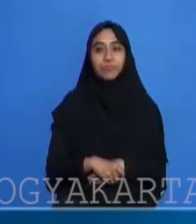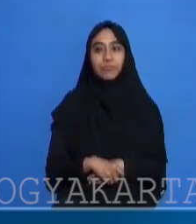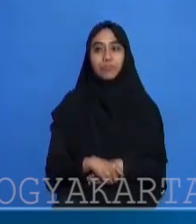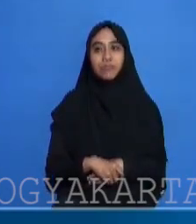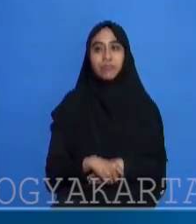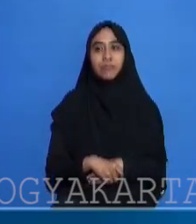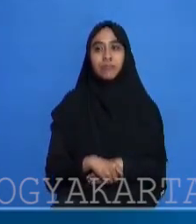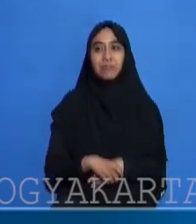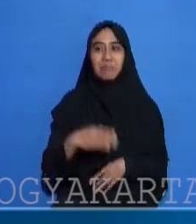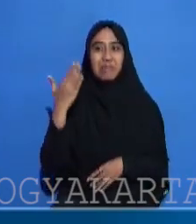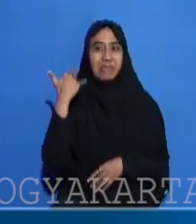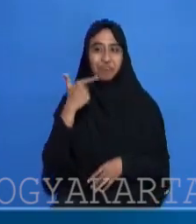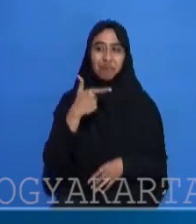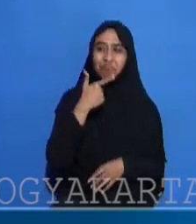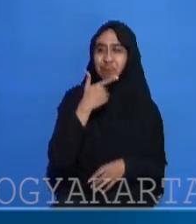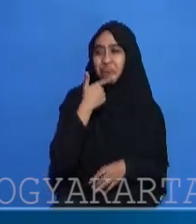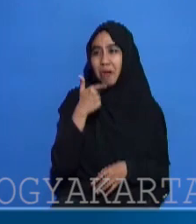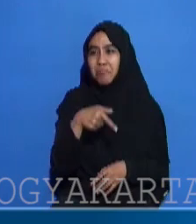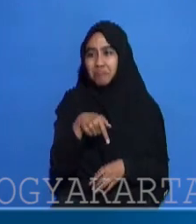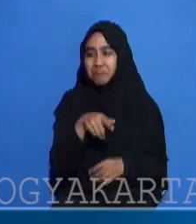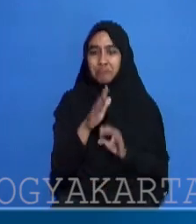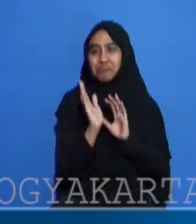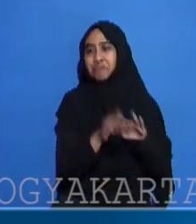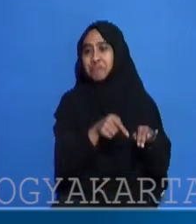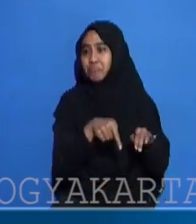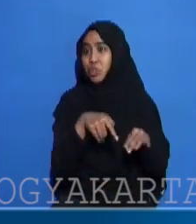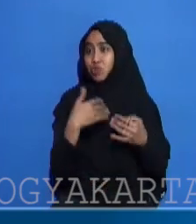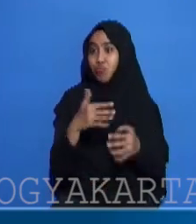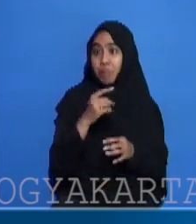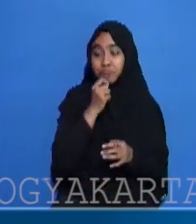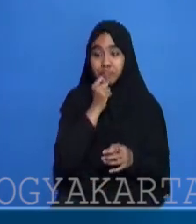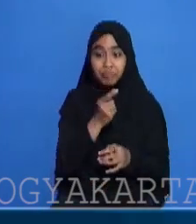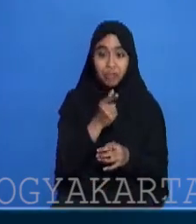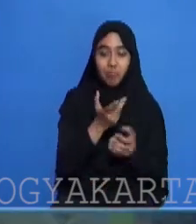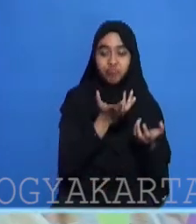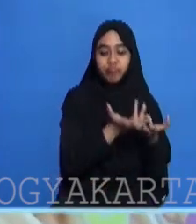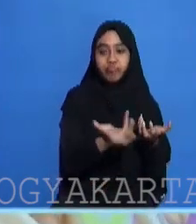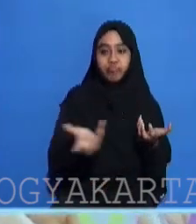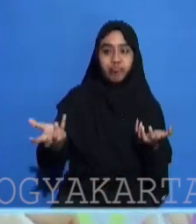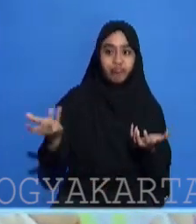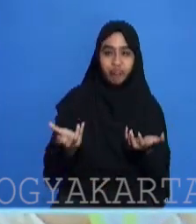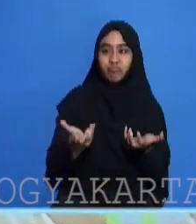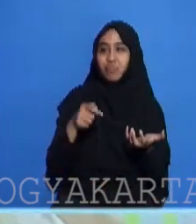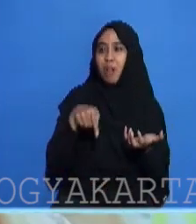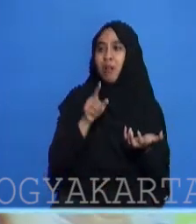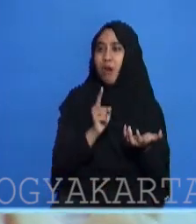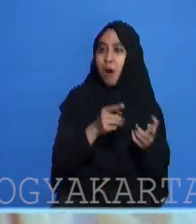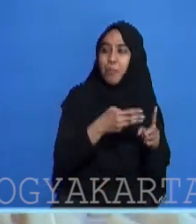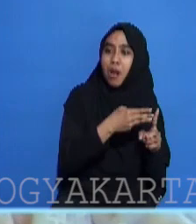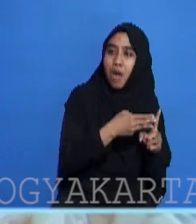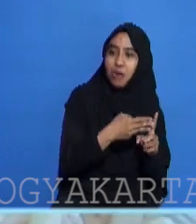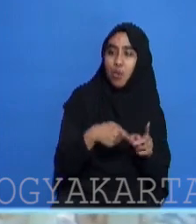Ya pemirsa, nikmat mana yang ada di setakan ini? Saya sudah pesan beragam masakan di sini. Ini ada barakuda yang dibikin